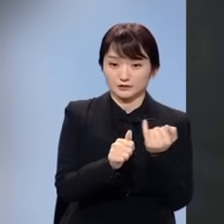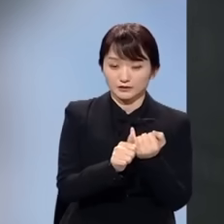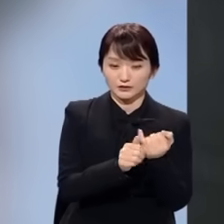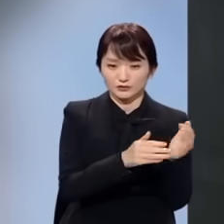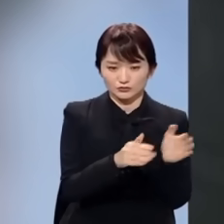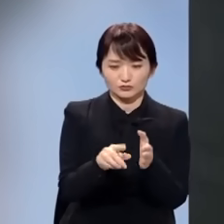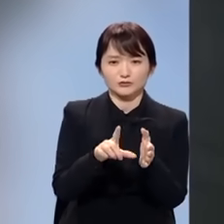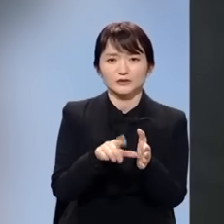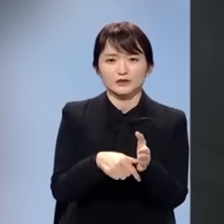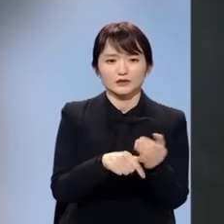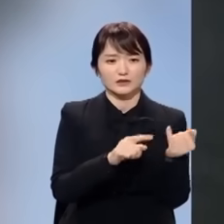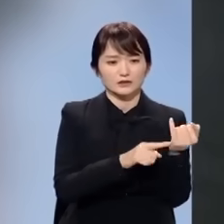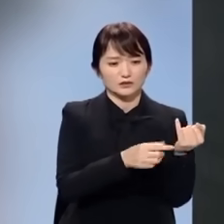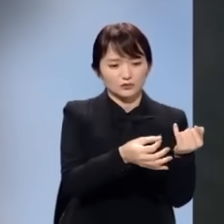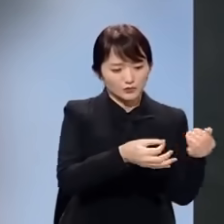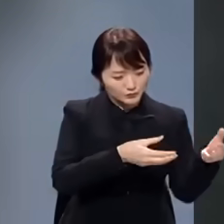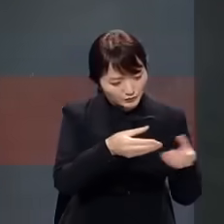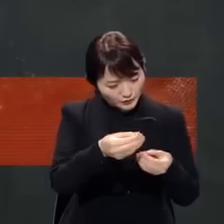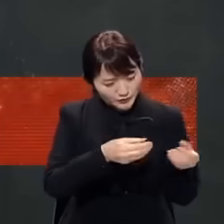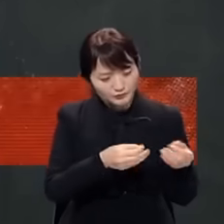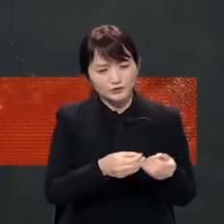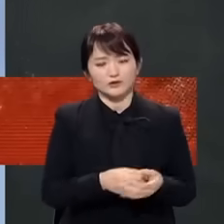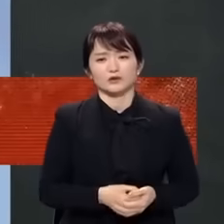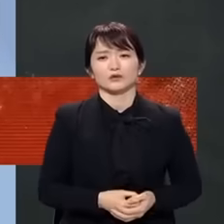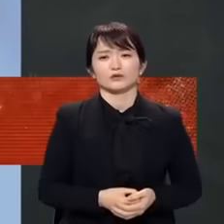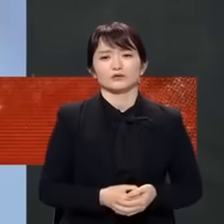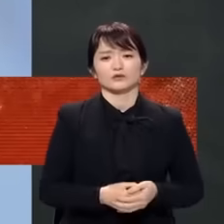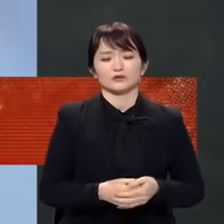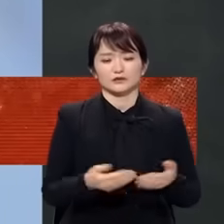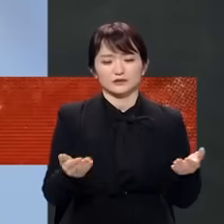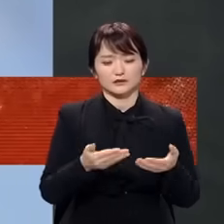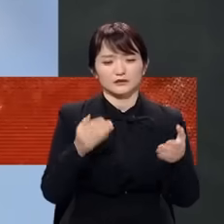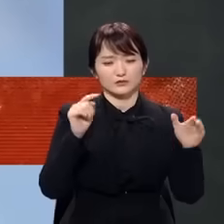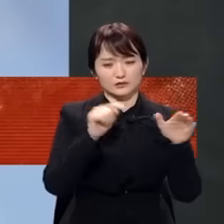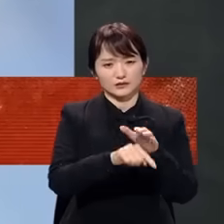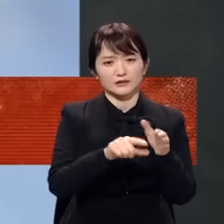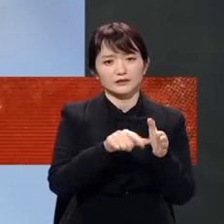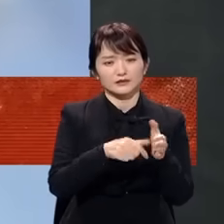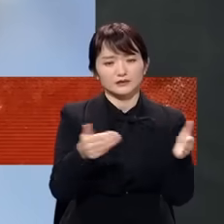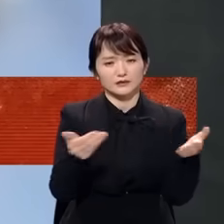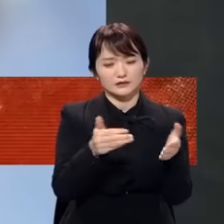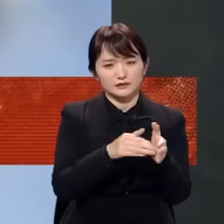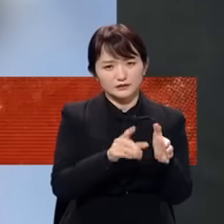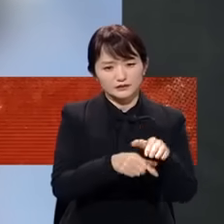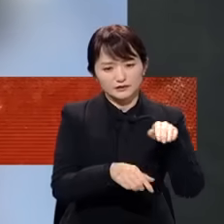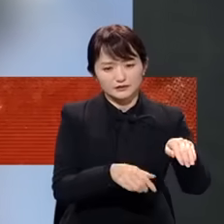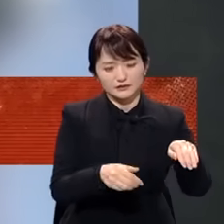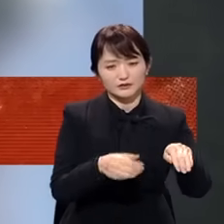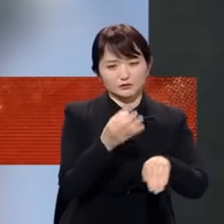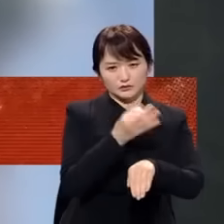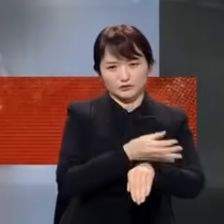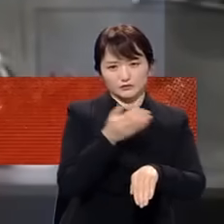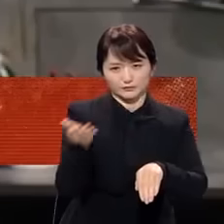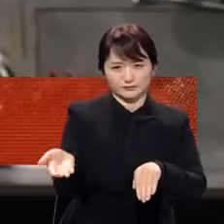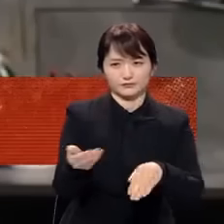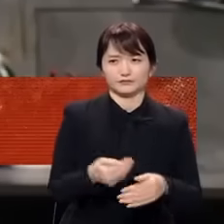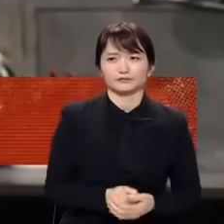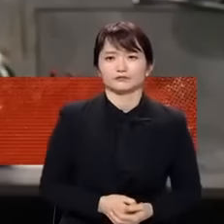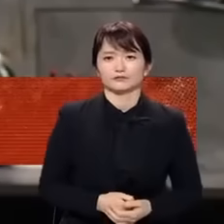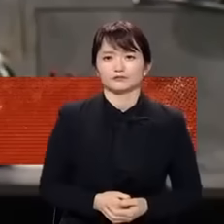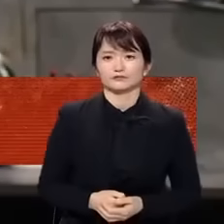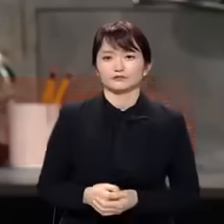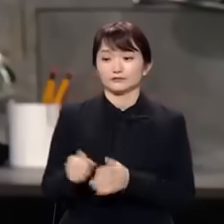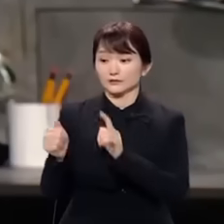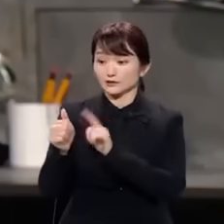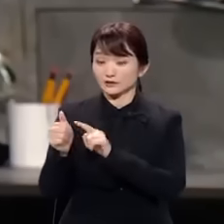전셋집 마련하고 출퇴근할 차량도 마련해주고. 근데 한 가지 제보자, 아까 이제 여자친구의 집에는 다 와서 이미